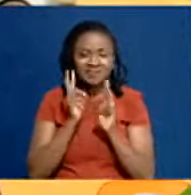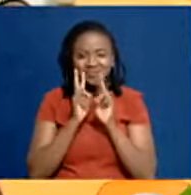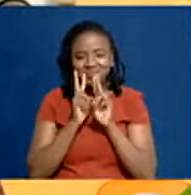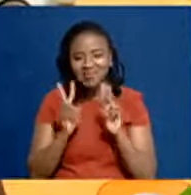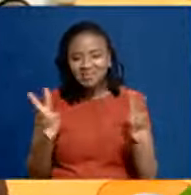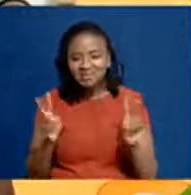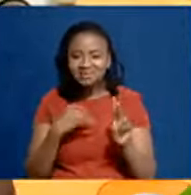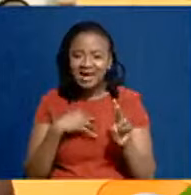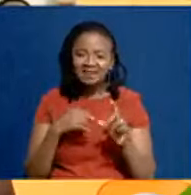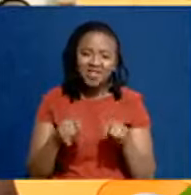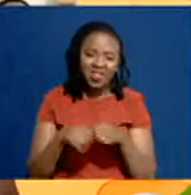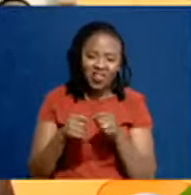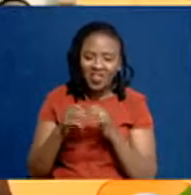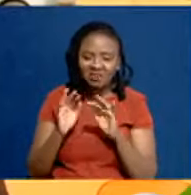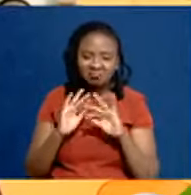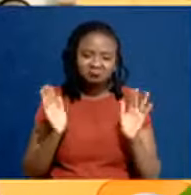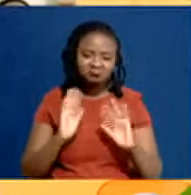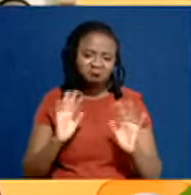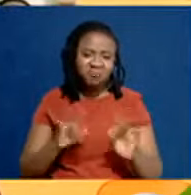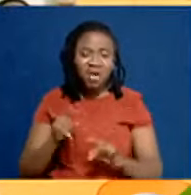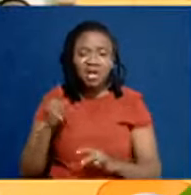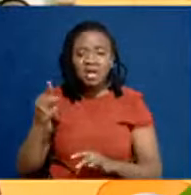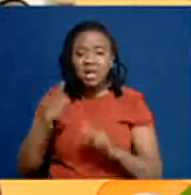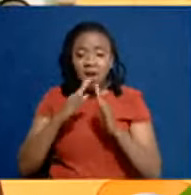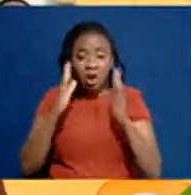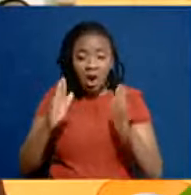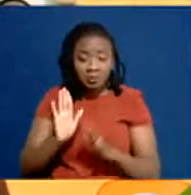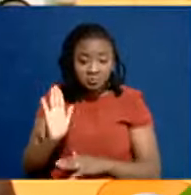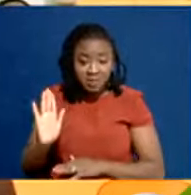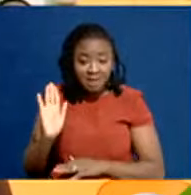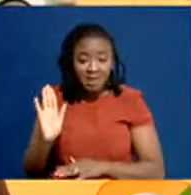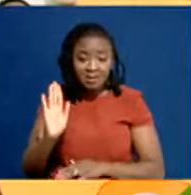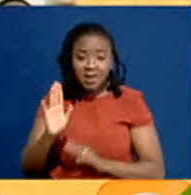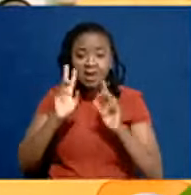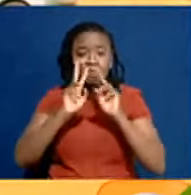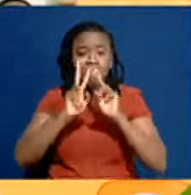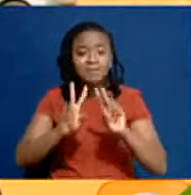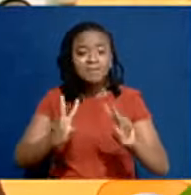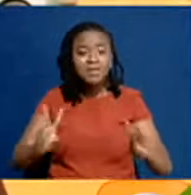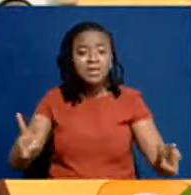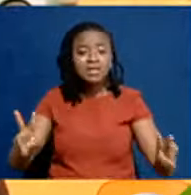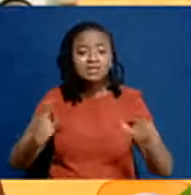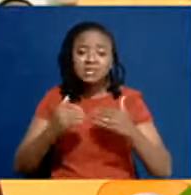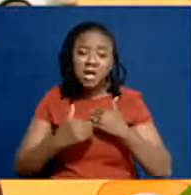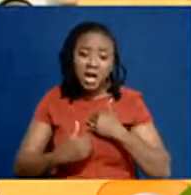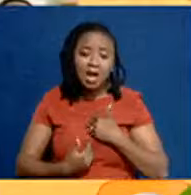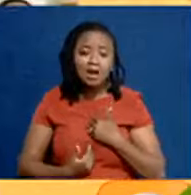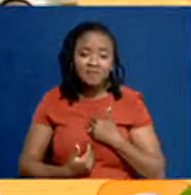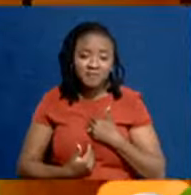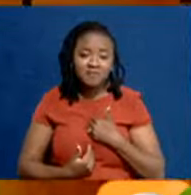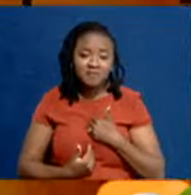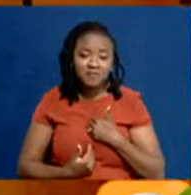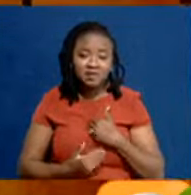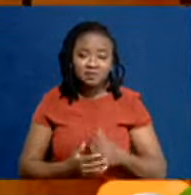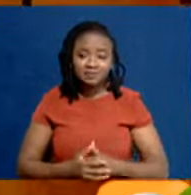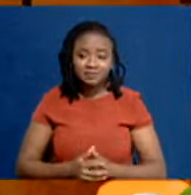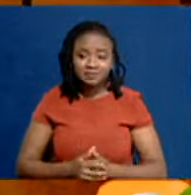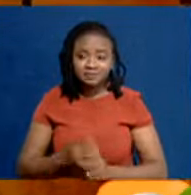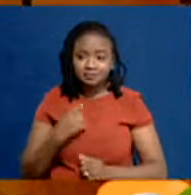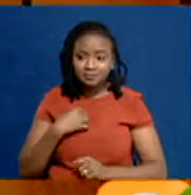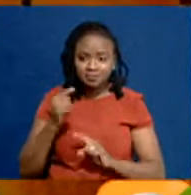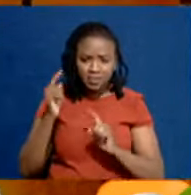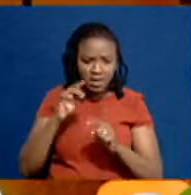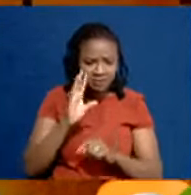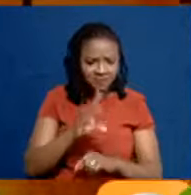ana mambo mingi, mtu ambaye kwa nyumba yake alikuwa na utulivu, a very peaceful person. Nikapata kanisa